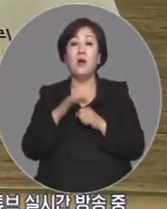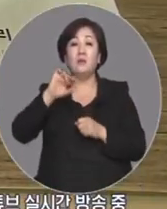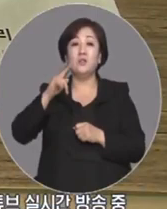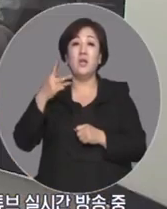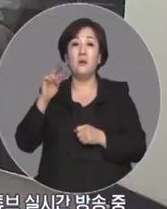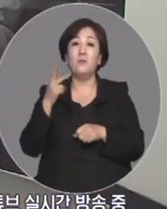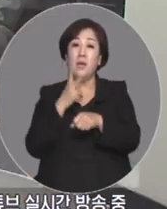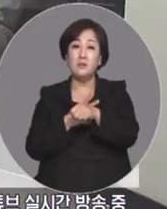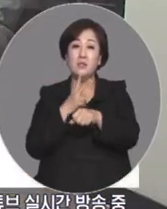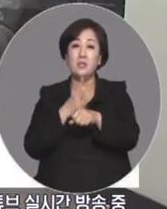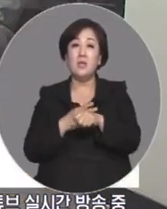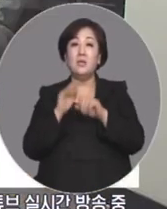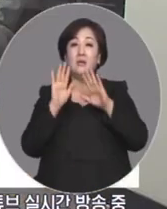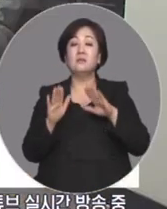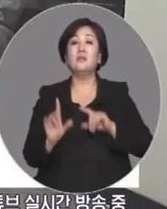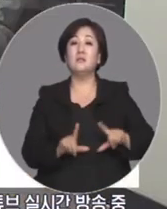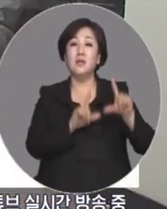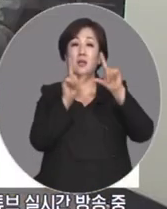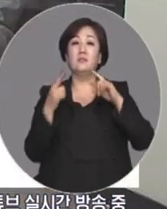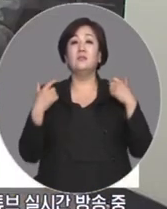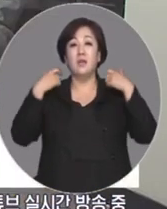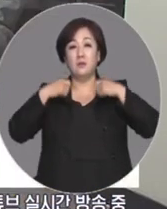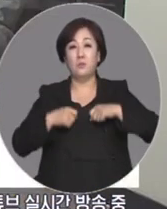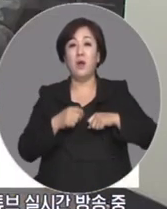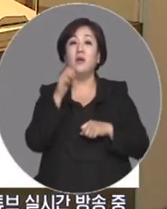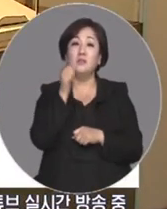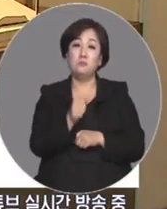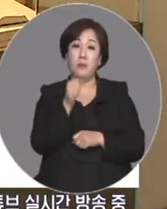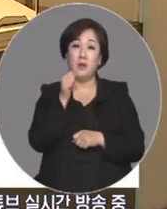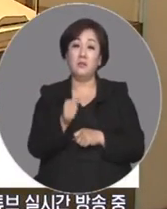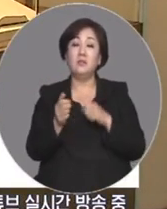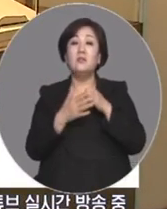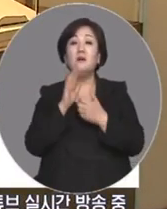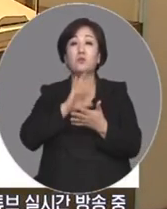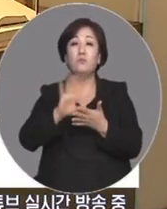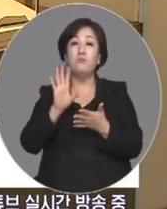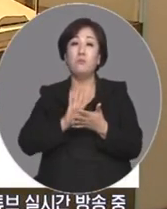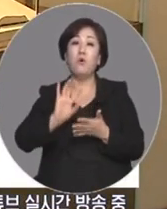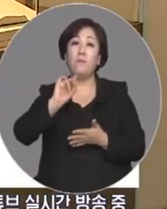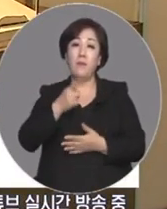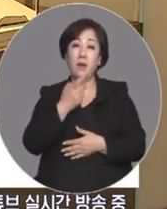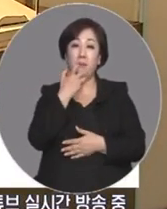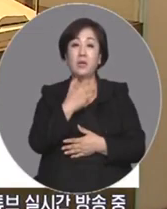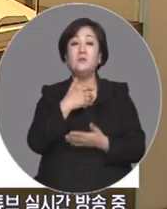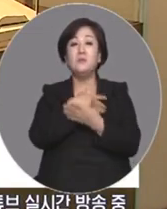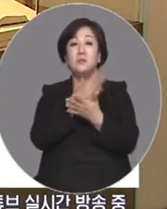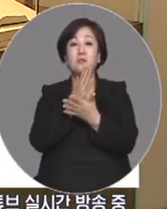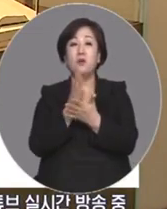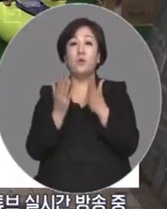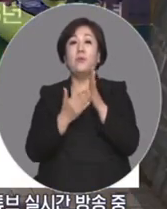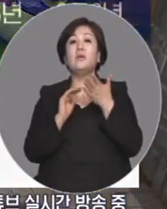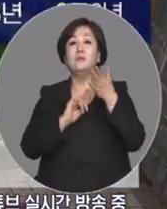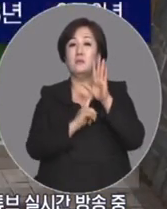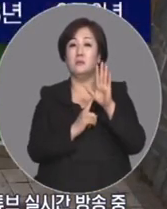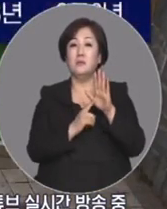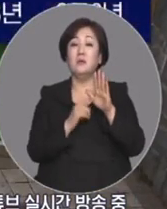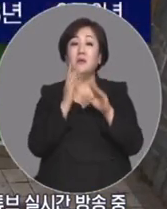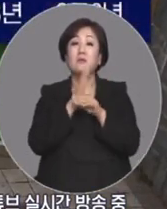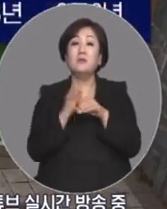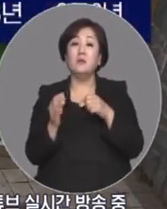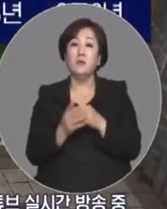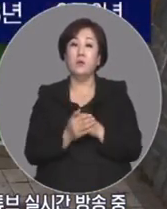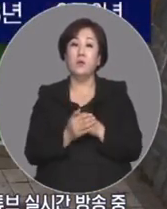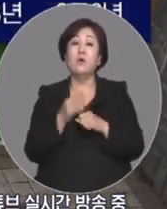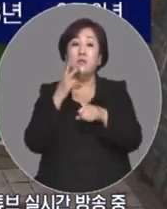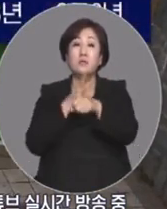선생이 생전에 입던 두루마기와 지팡이 등 유품 180여 점이 전시돼 있습니다 외솔